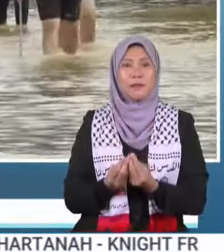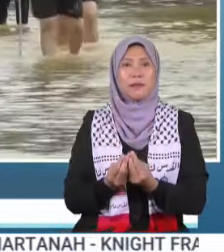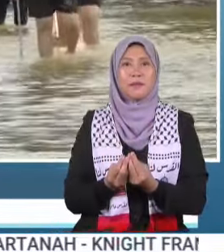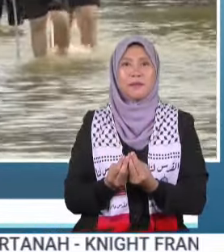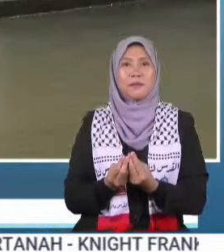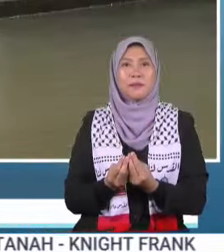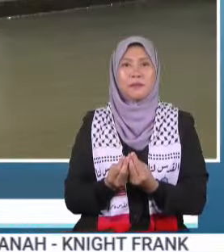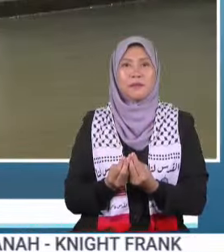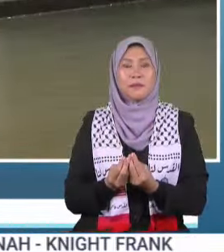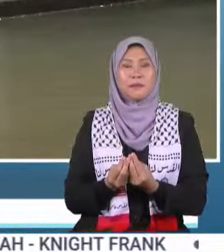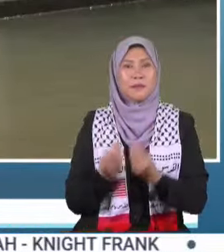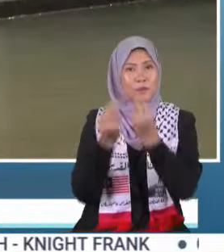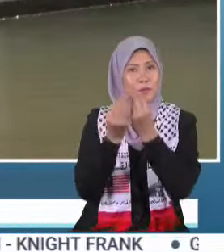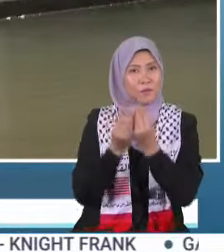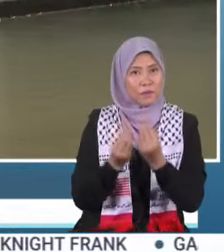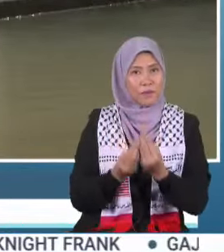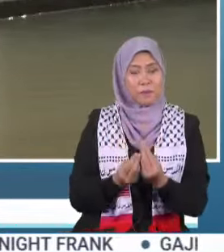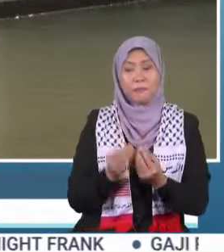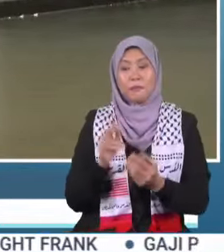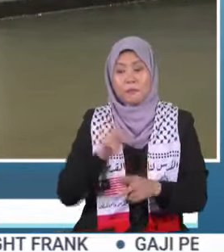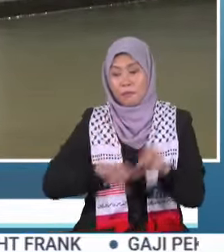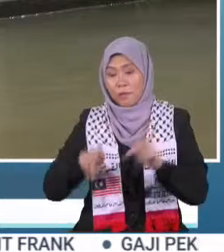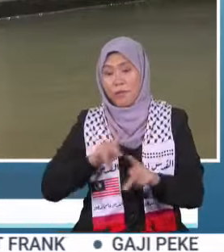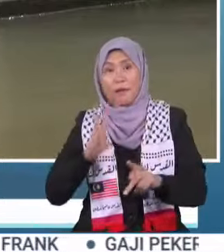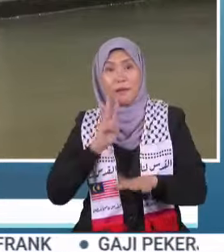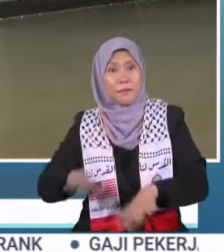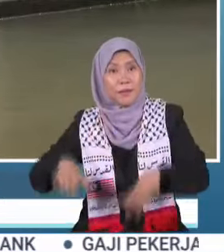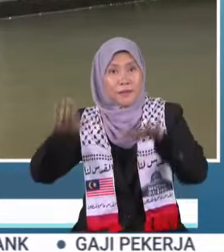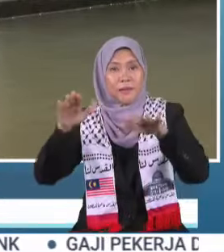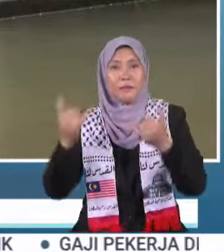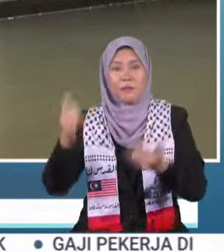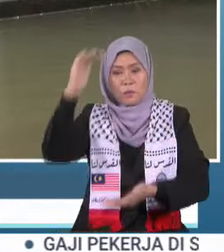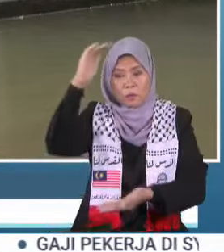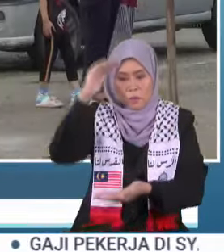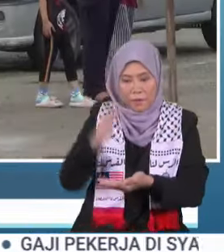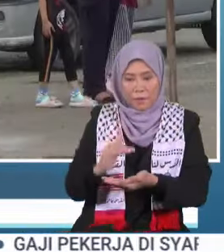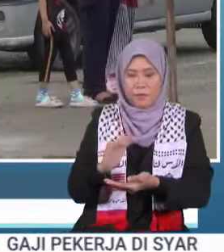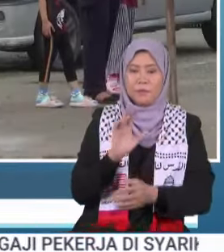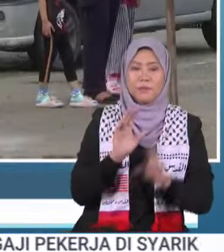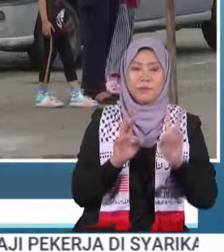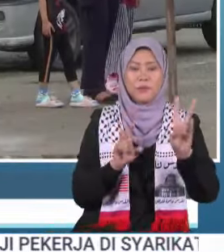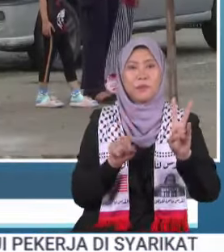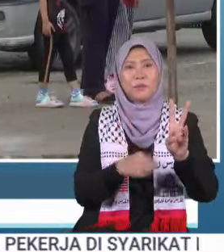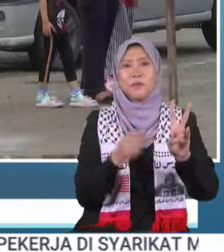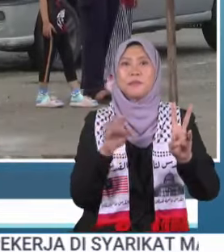menunjukkan angka yang positif juga penduduk terjejas banjir turun kepada